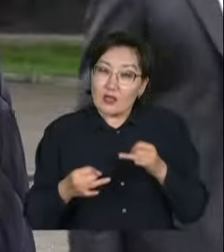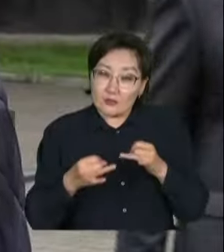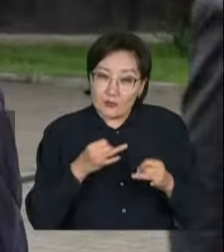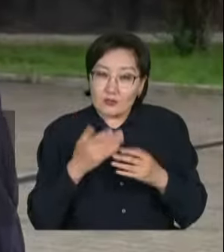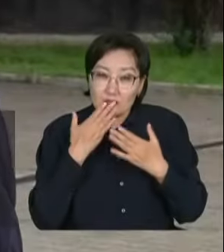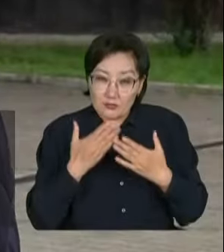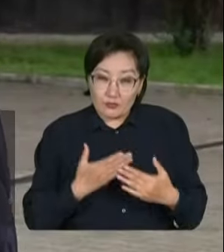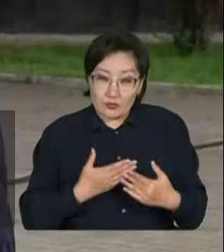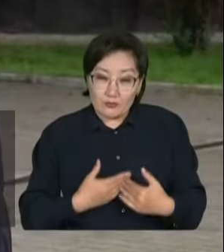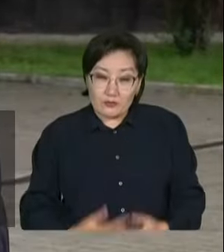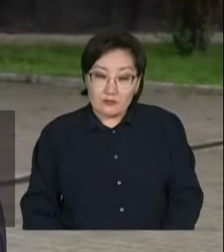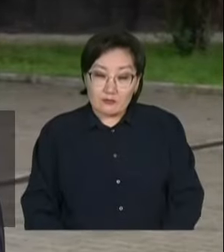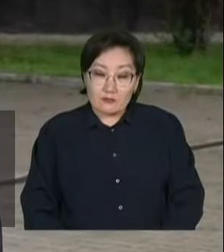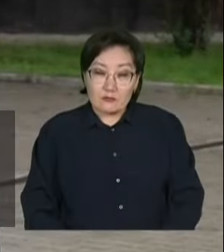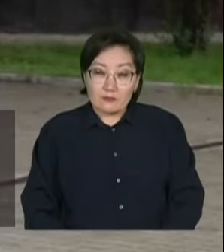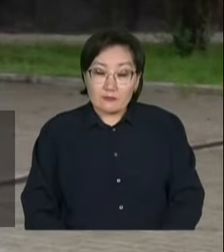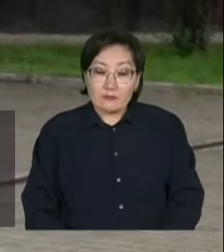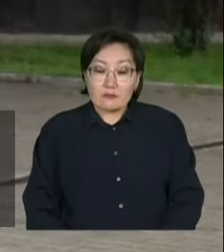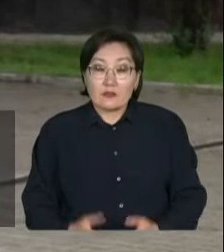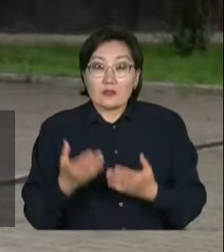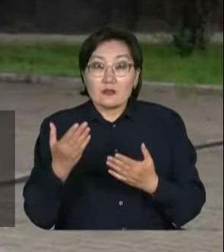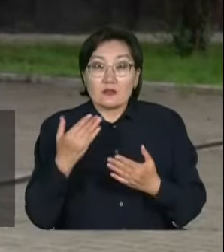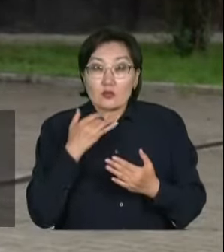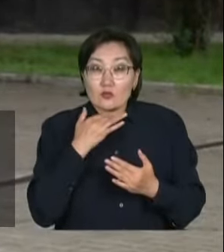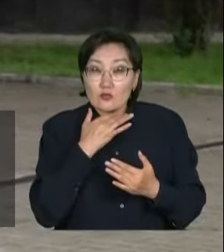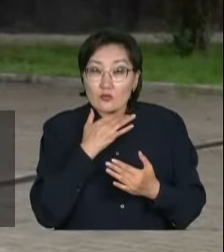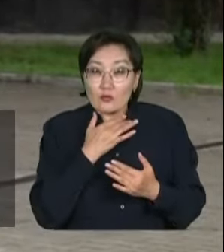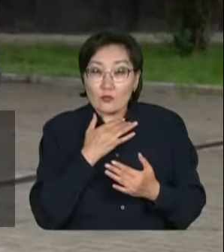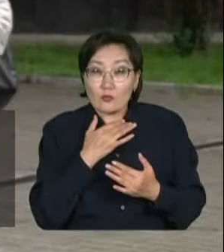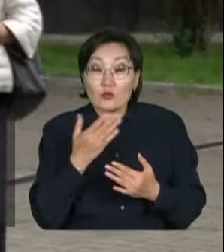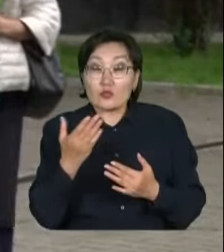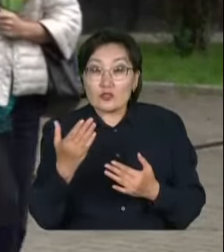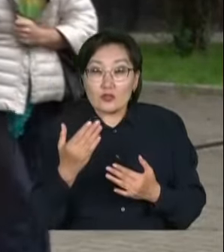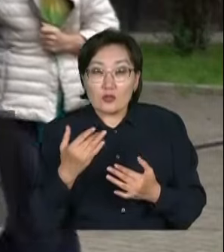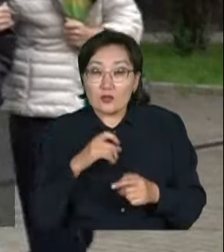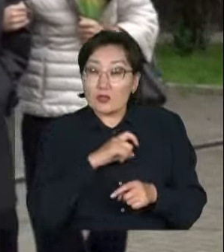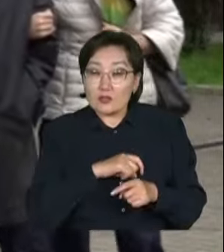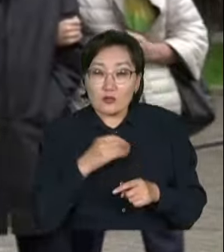еді. Төкөгді мен талай нәрсеге үйрендім.